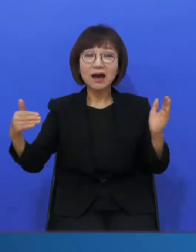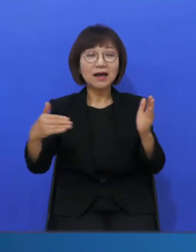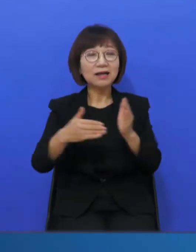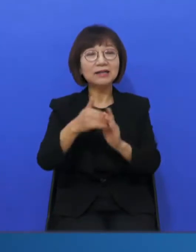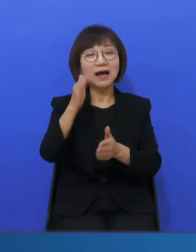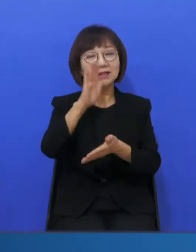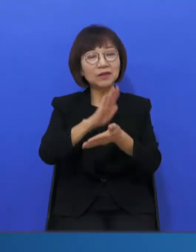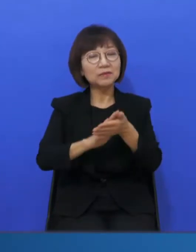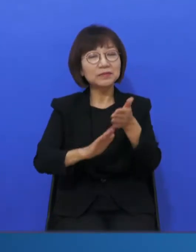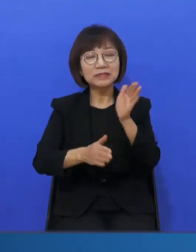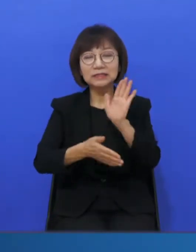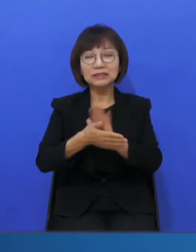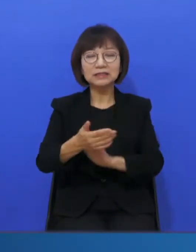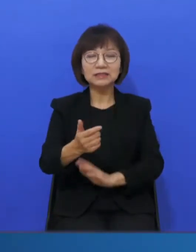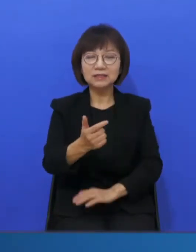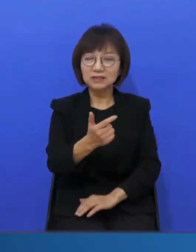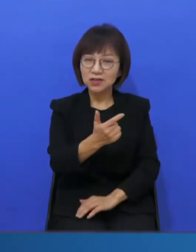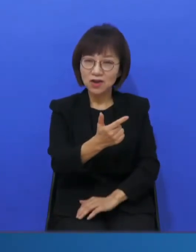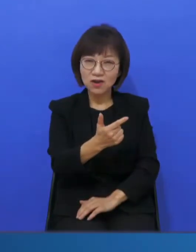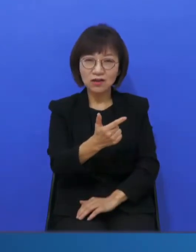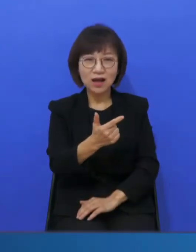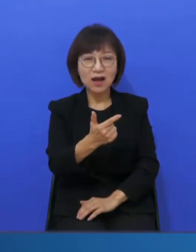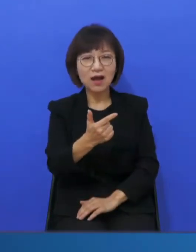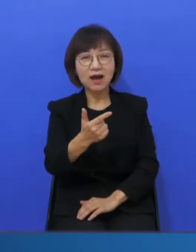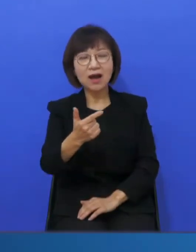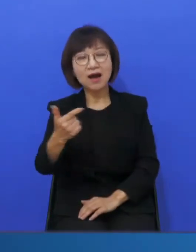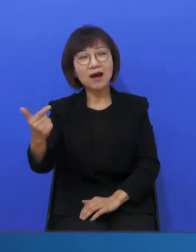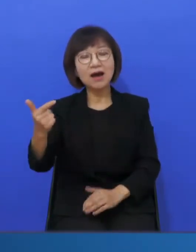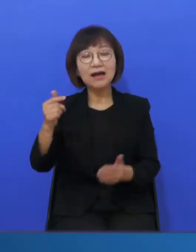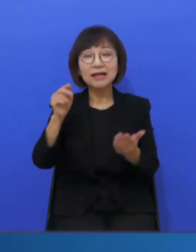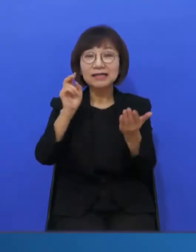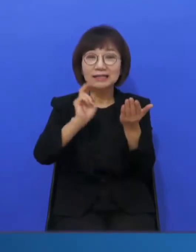사랑 한없이 크셔라